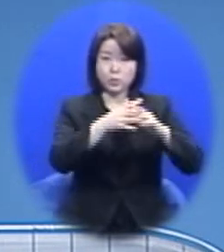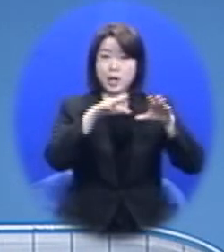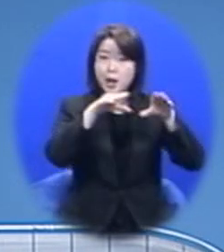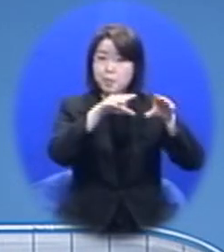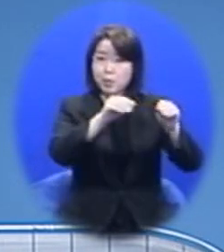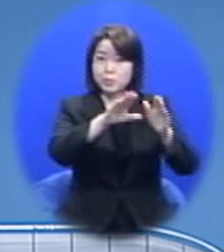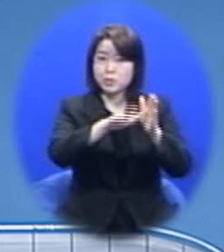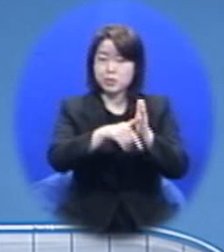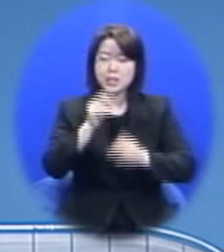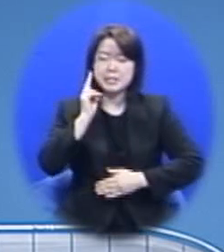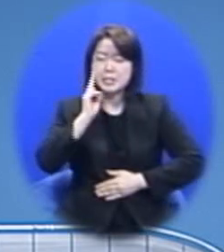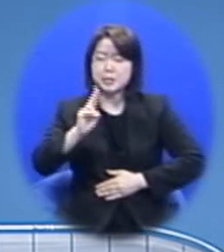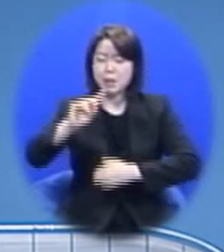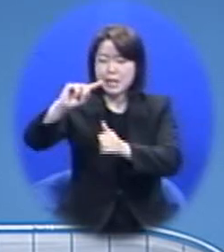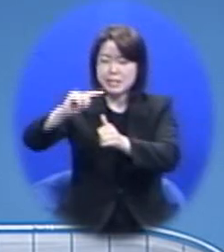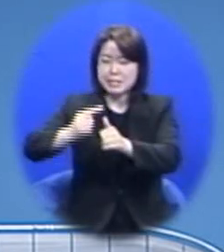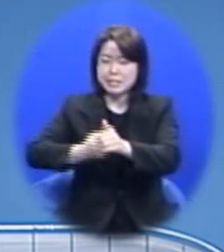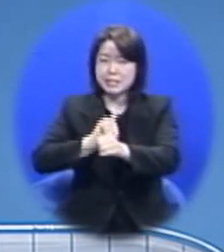자연재해가 계속 닥쳤습니다.